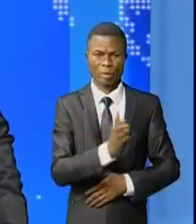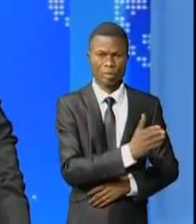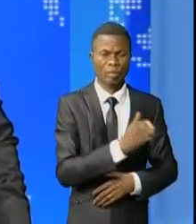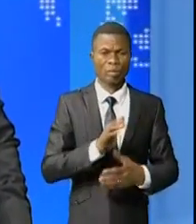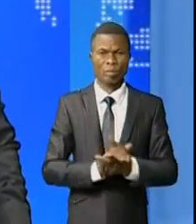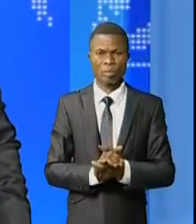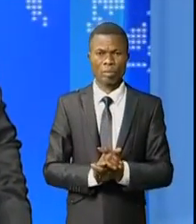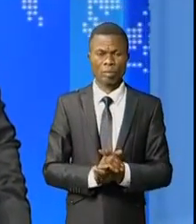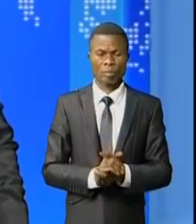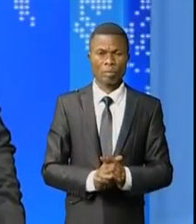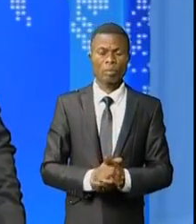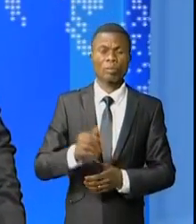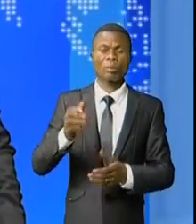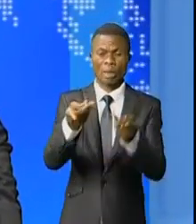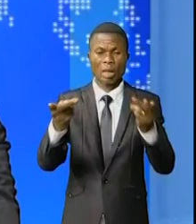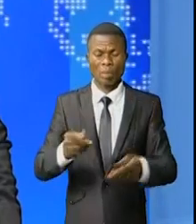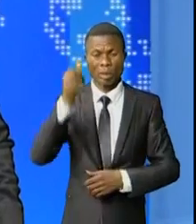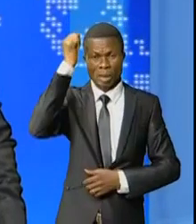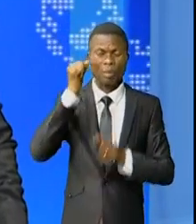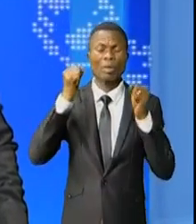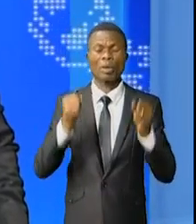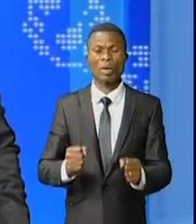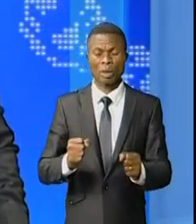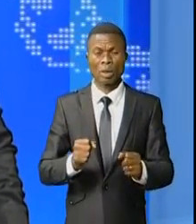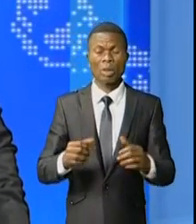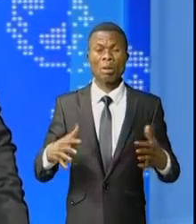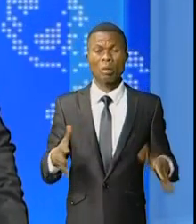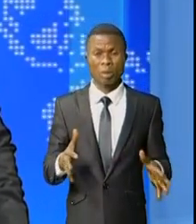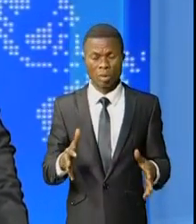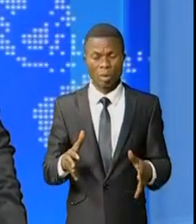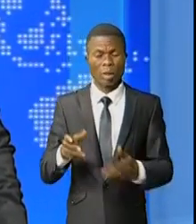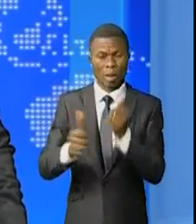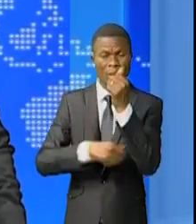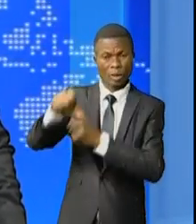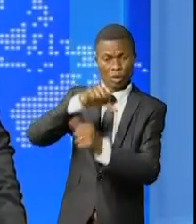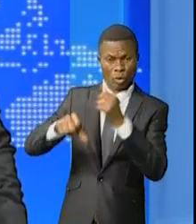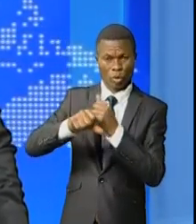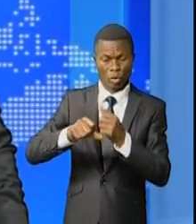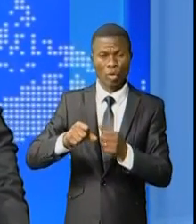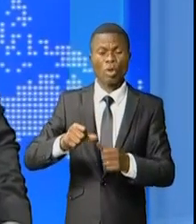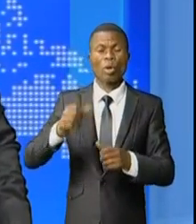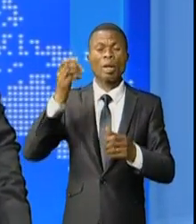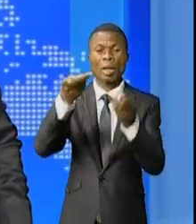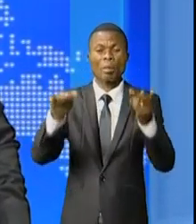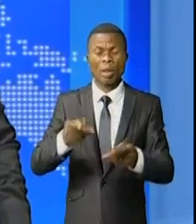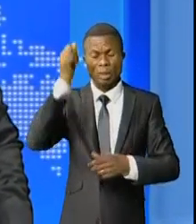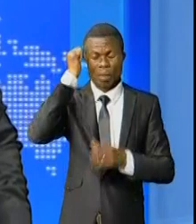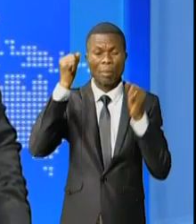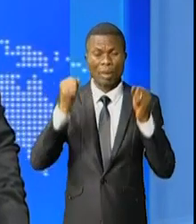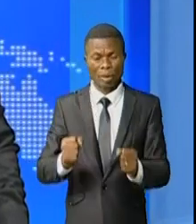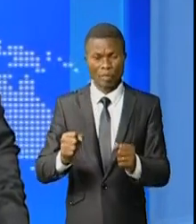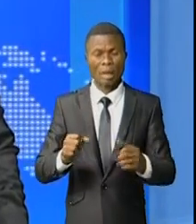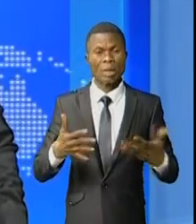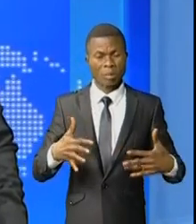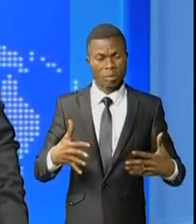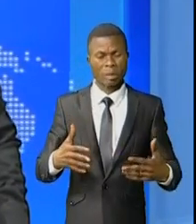Et les ports privés étranglent la SCTP. Ceux qui sont dans le parage du port de Matadi contraignent cette